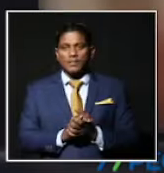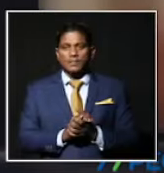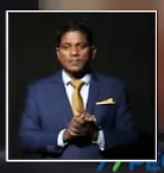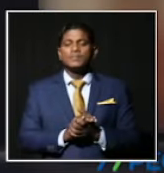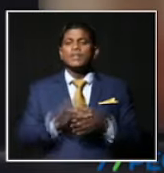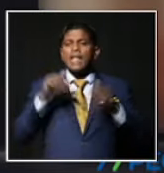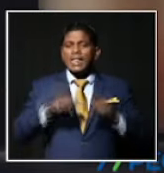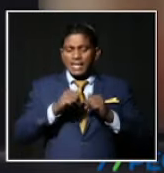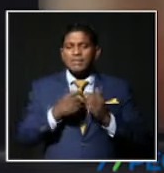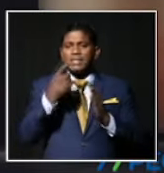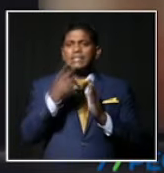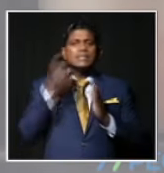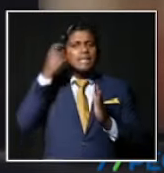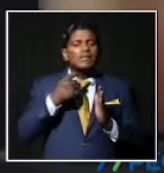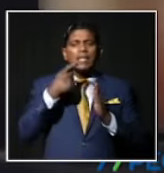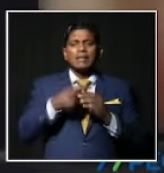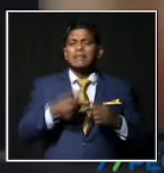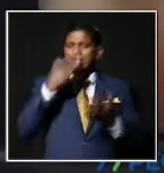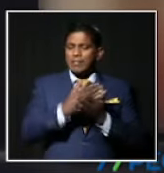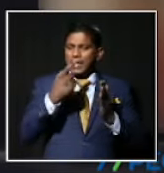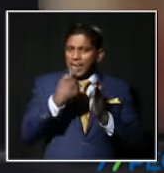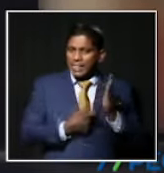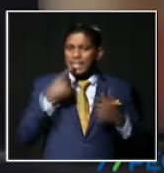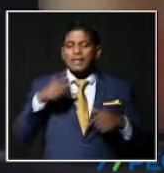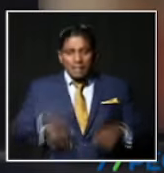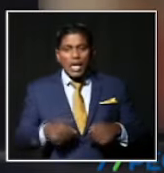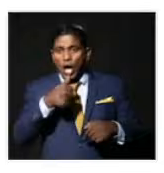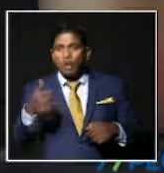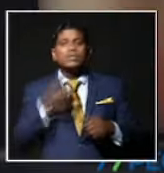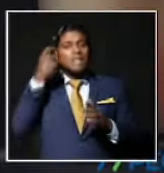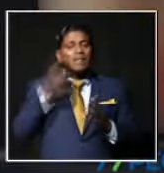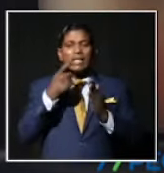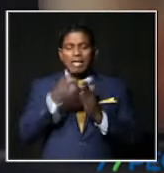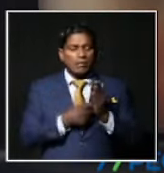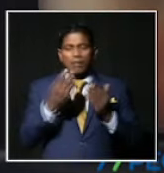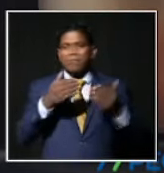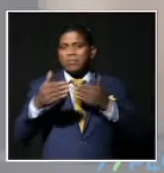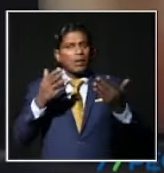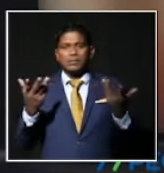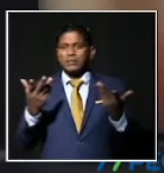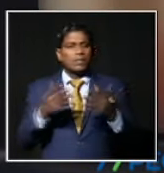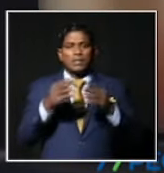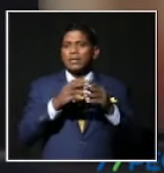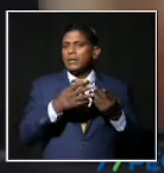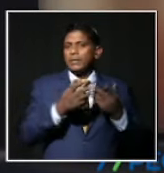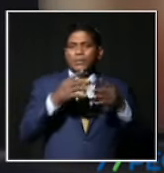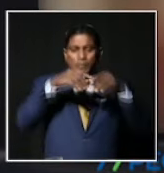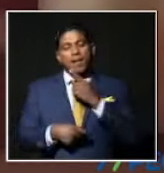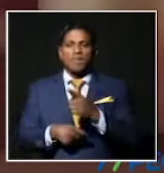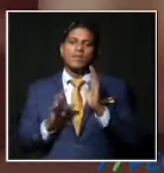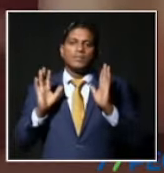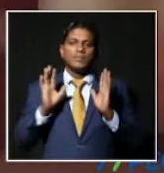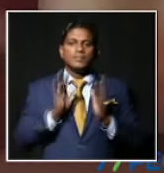දැනට පවතින ත්‍රස්තවාදයේ වැළැක්වීමේ පනත සහ වර්තමාන ත්‍රස්තවාදයේ වැළැක්වීමේ පනත පරස්පරයි ආකෘතිය වෙනස් වෙලා තිබුණත් එහි අන්තර්ගතයන්